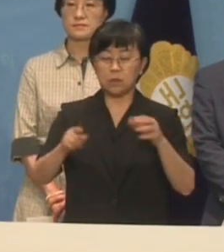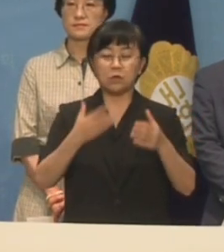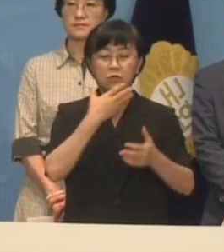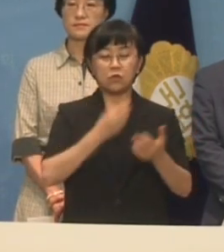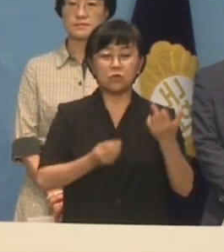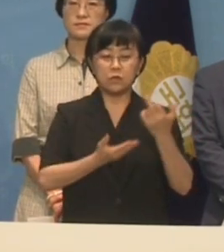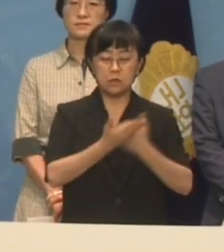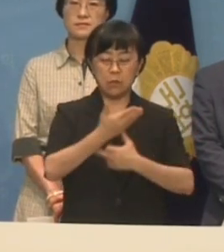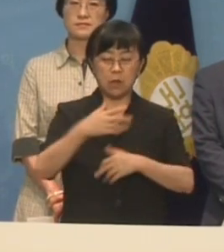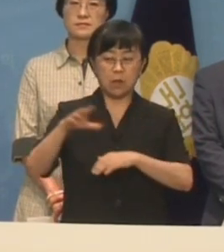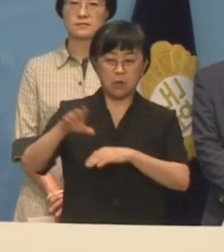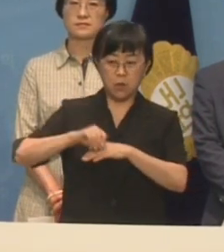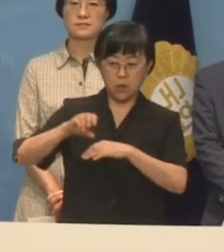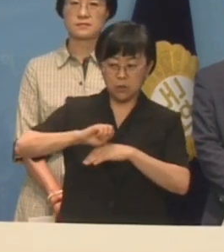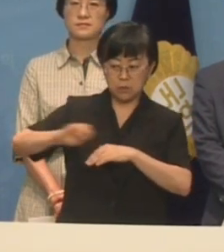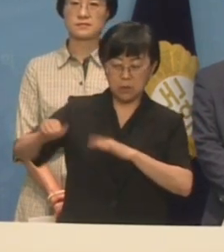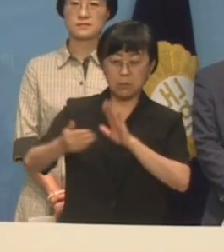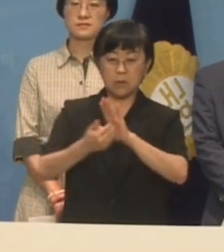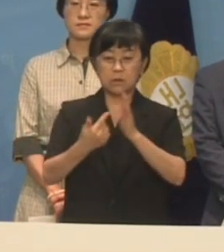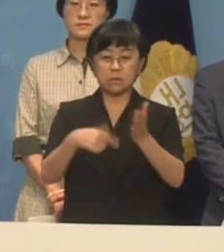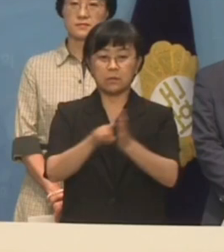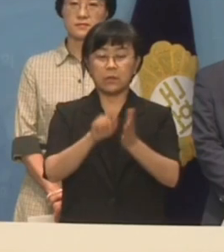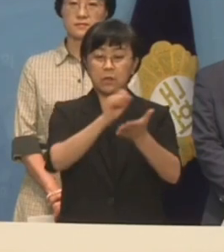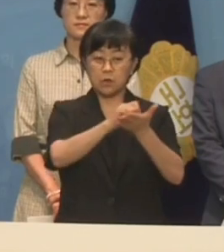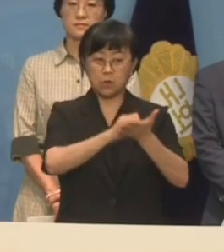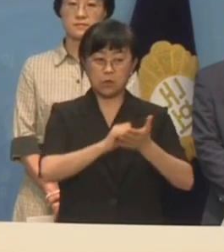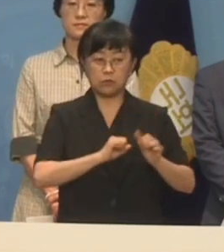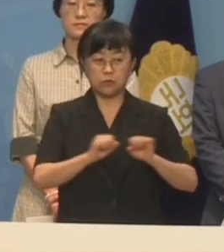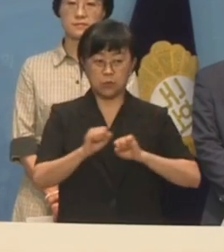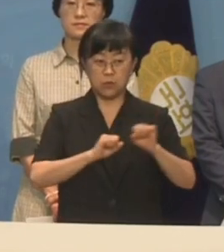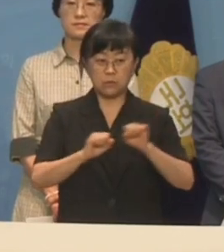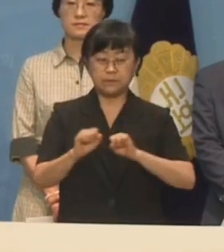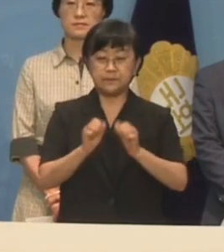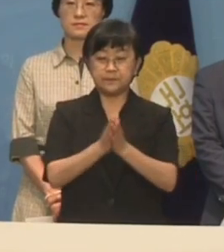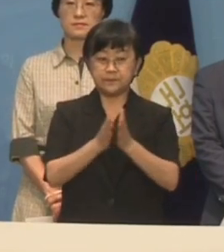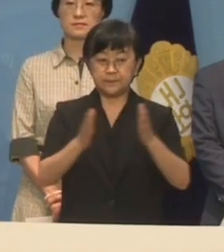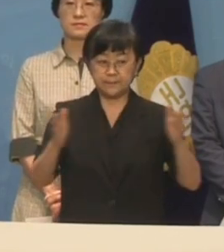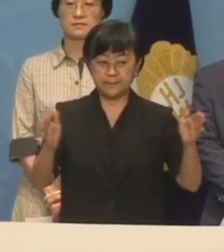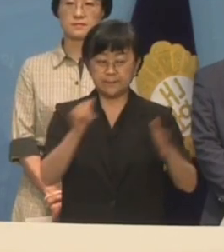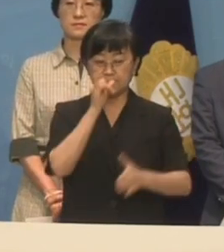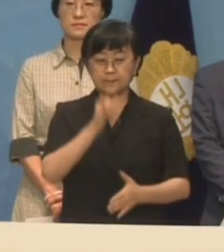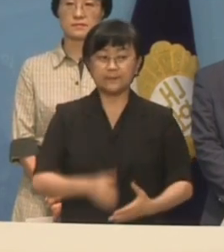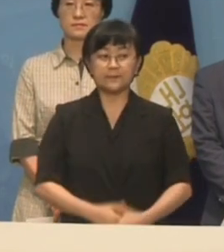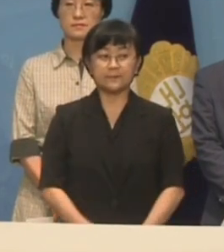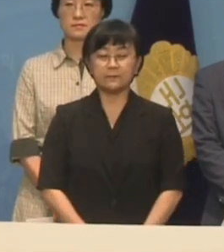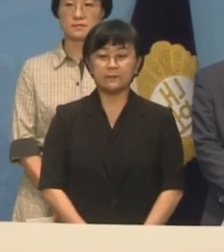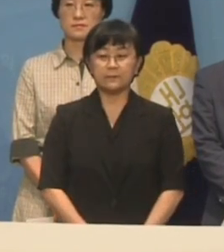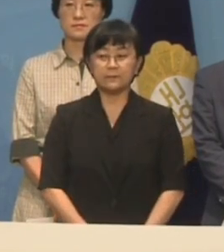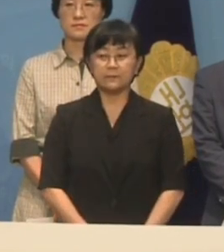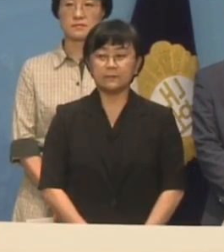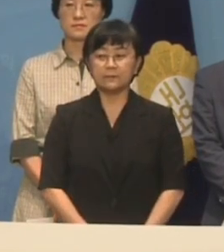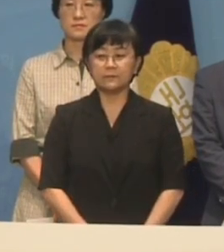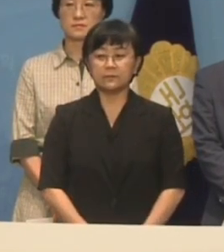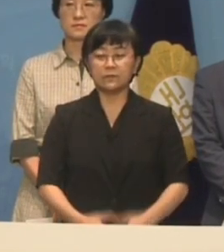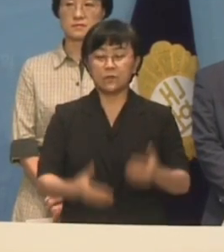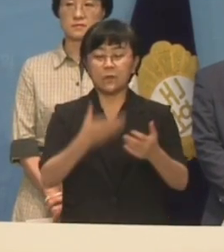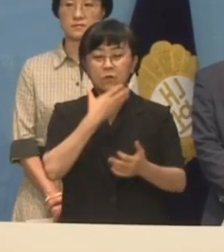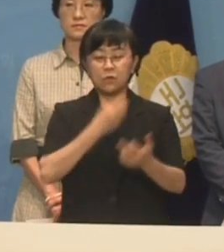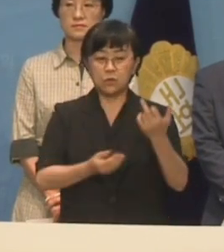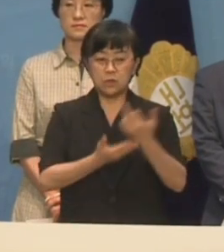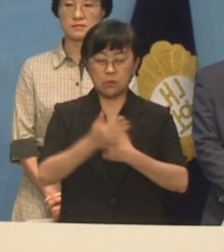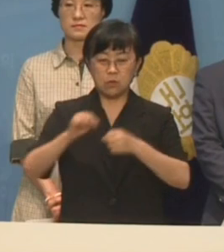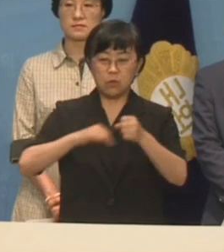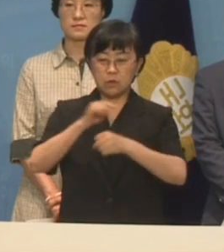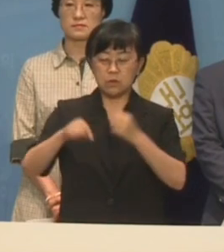후쿠시마 오염수를 반대하기 위한 서명운동과 운동들이 시작이 되고 있습니다. 이 후쿠시마